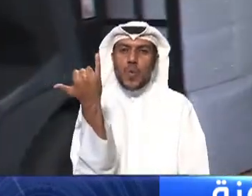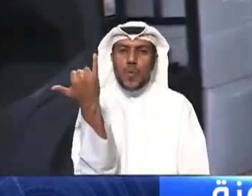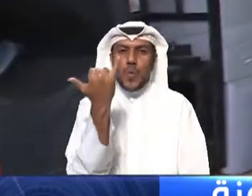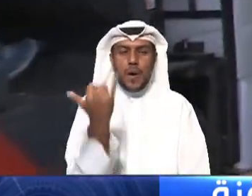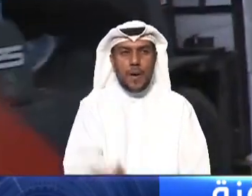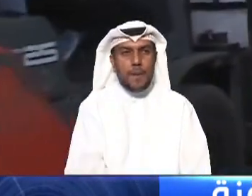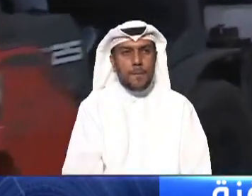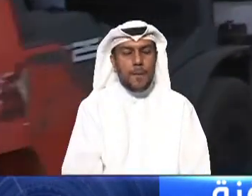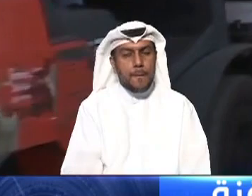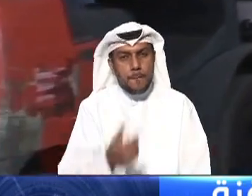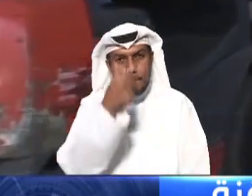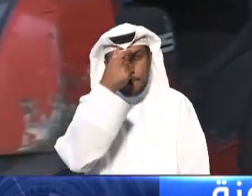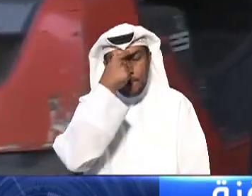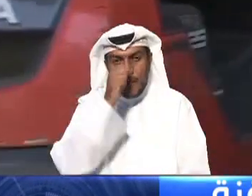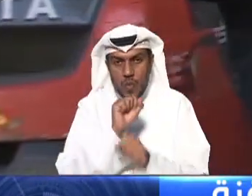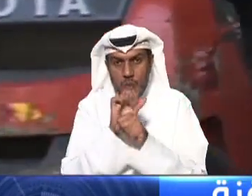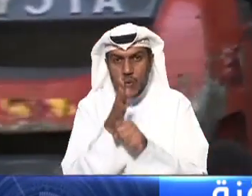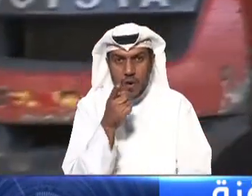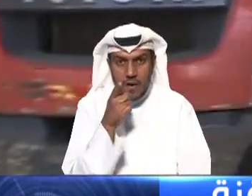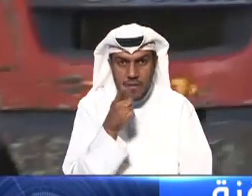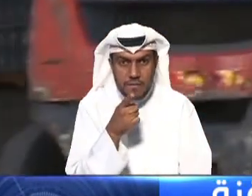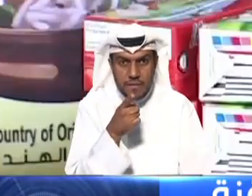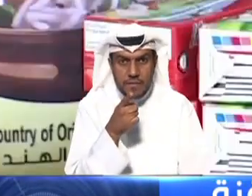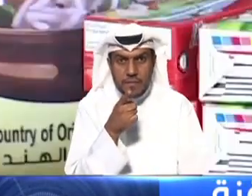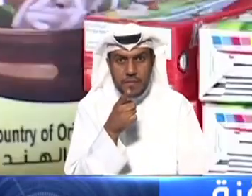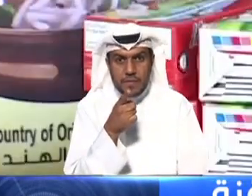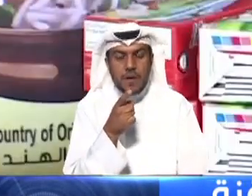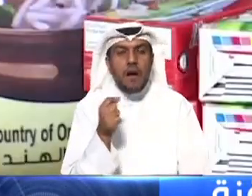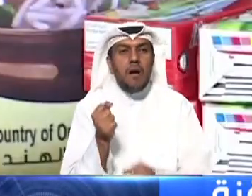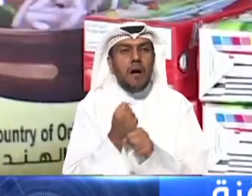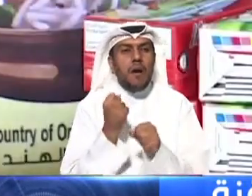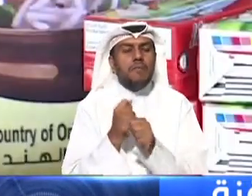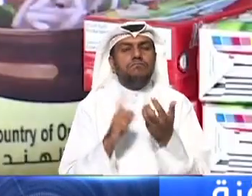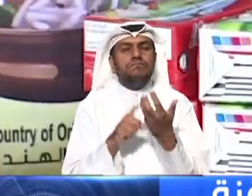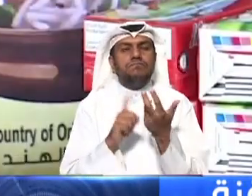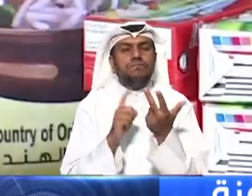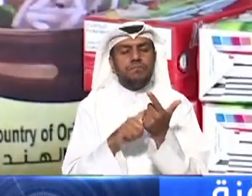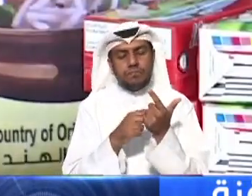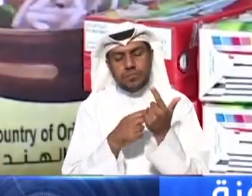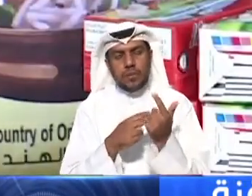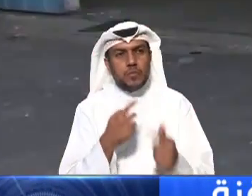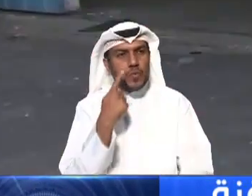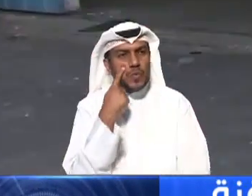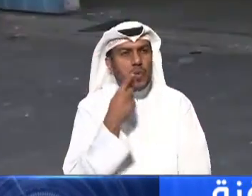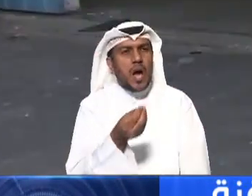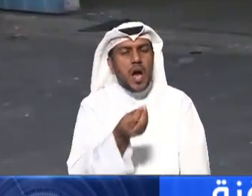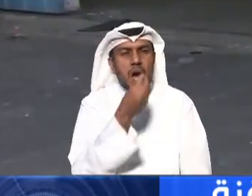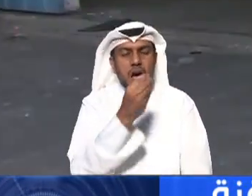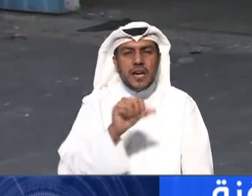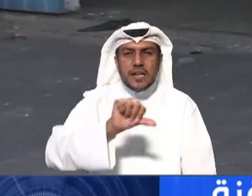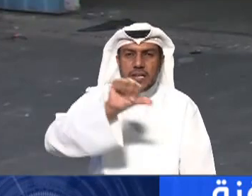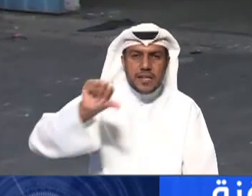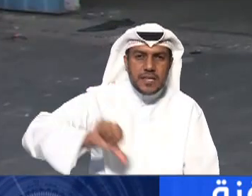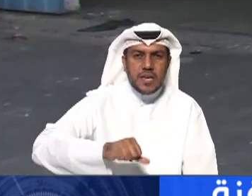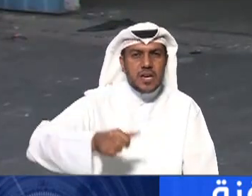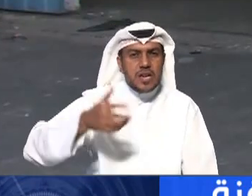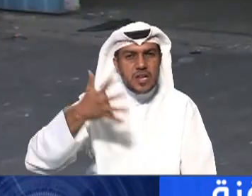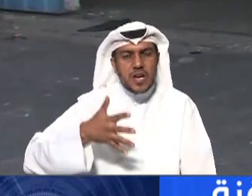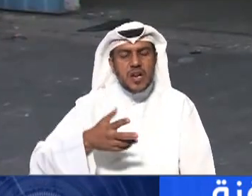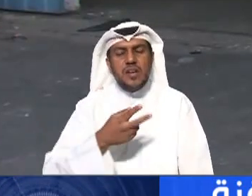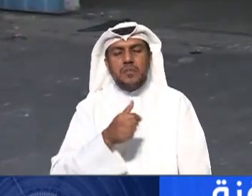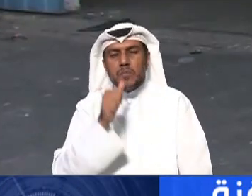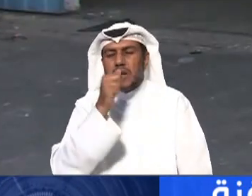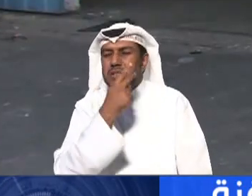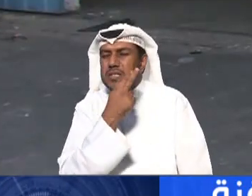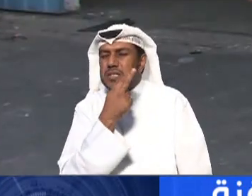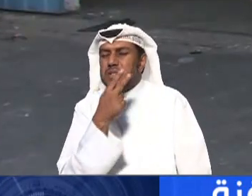كورونا وهناك أزمة تعاني منها الوزارة في توفير متطلبات المحجورين والتي تتفاقم مع